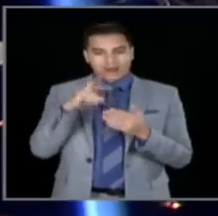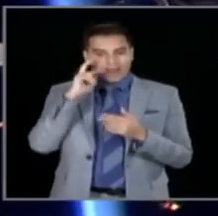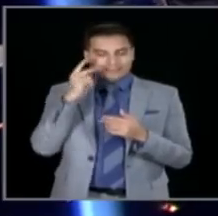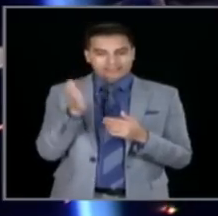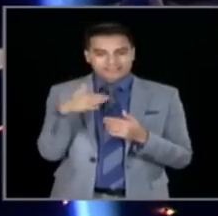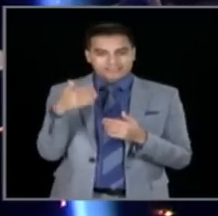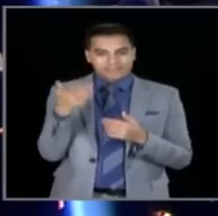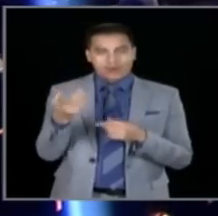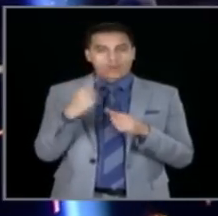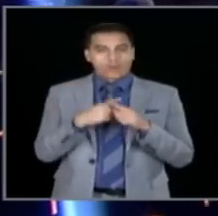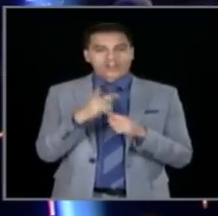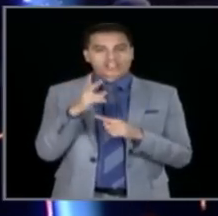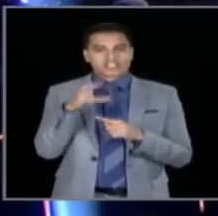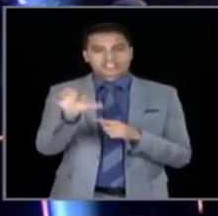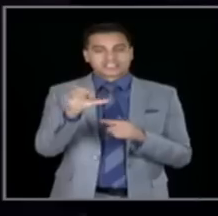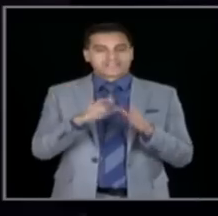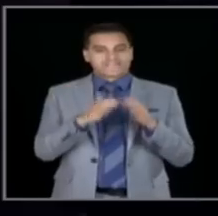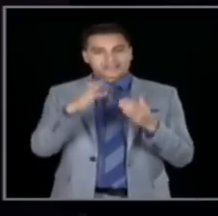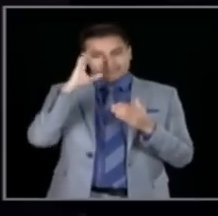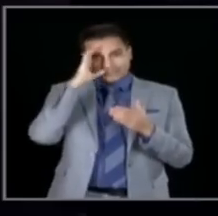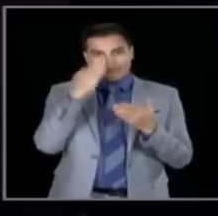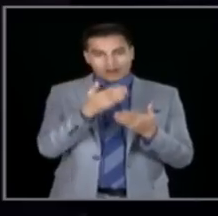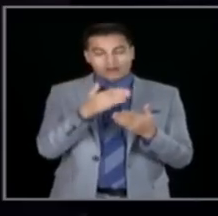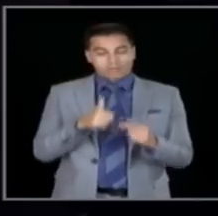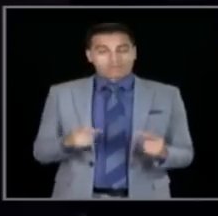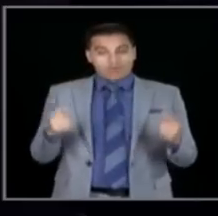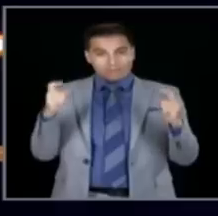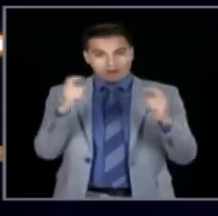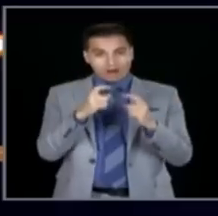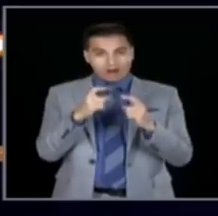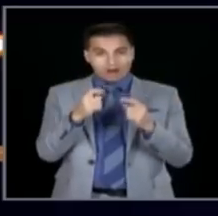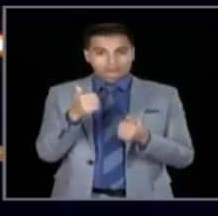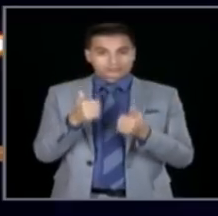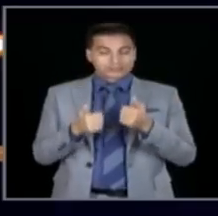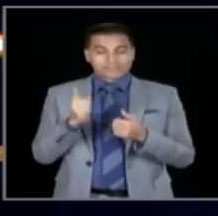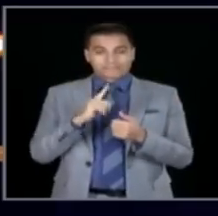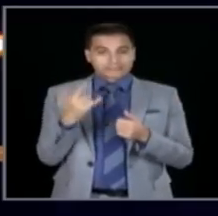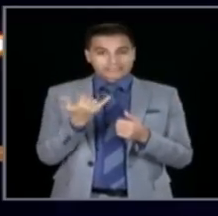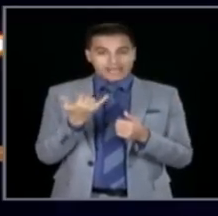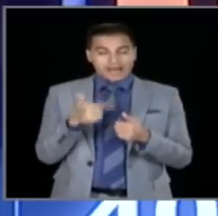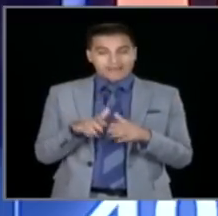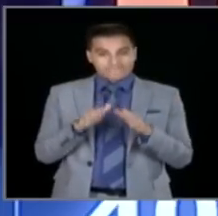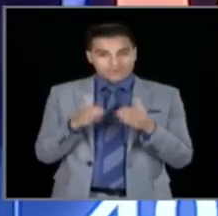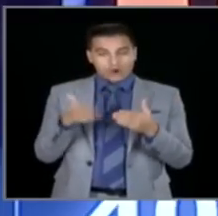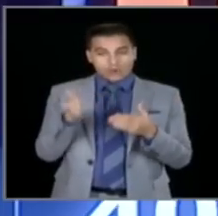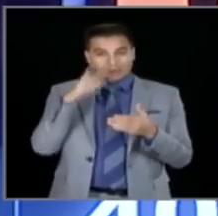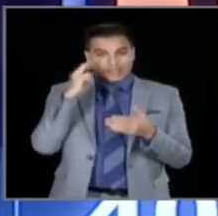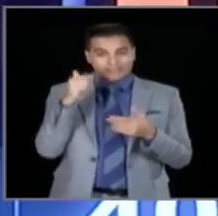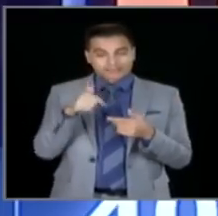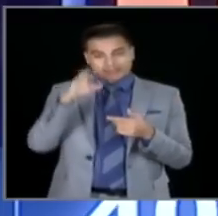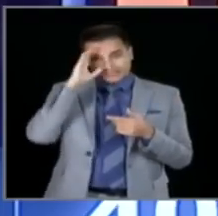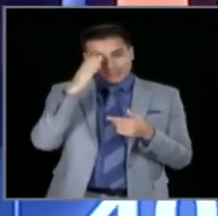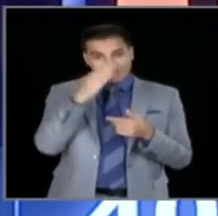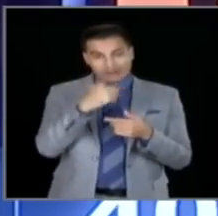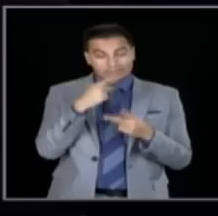الأزرق، 90 الزمالك. مباراة مش سهلة لفريق الحوت الأزرق. الزمالك